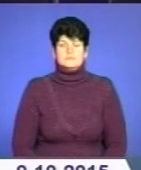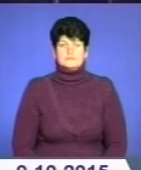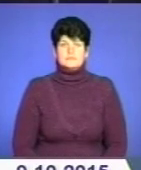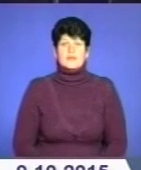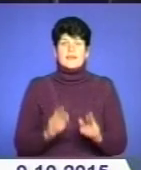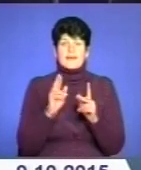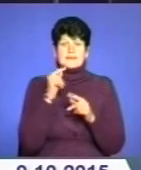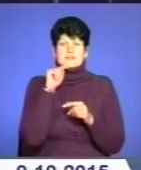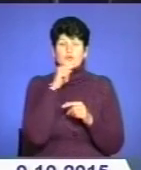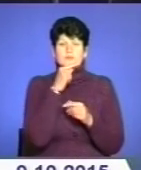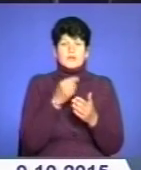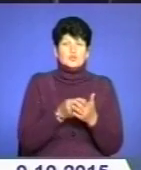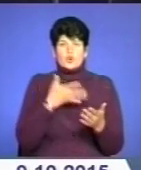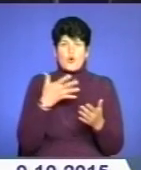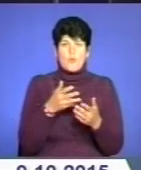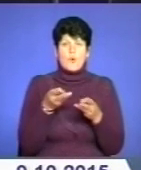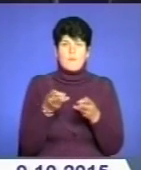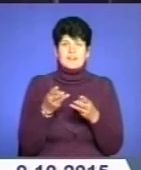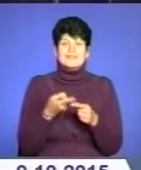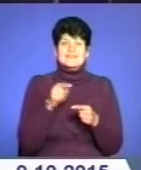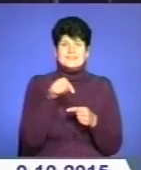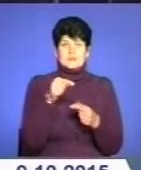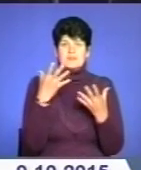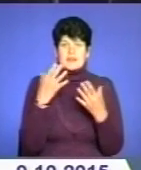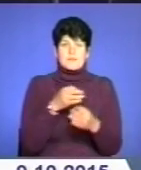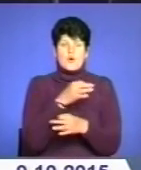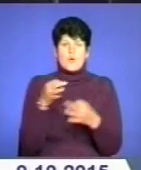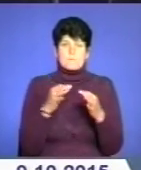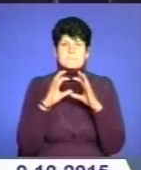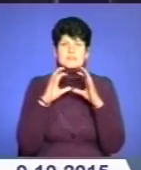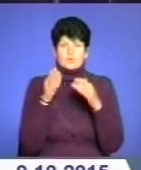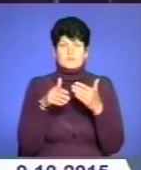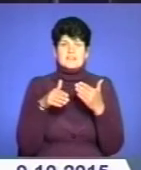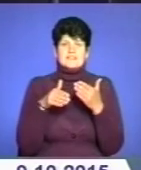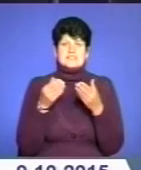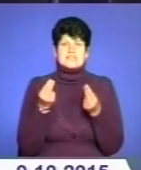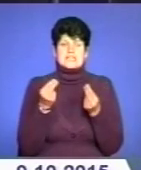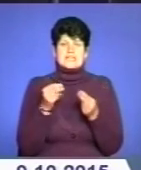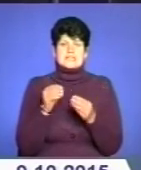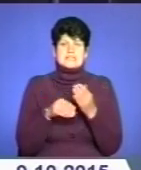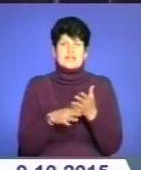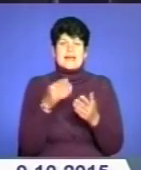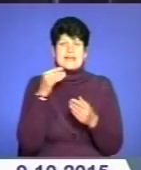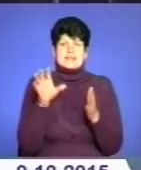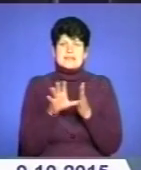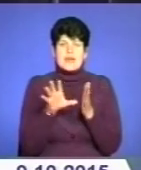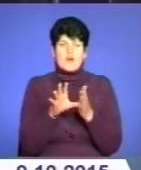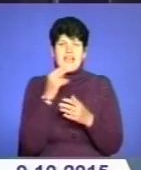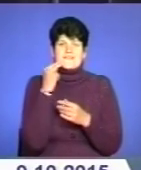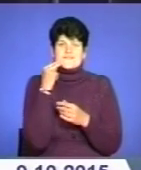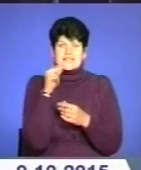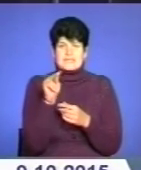А як зекономити на дорогому опаленні, цими днями обговорюють на Міжнародному інвестиційному форумі з енергоефективності та